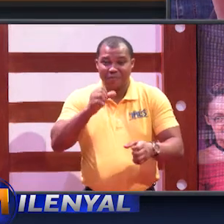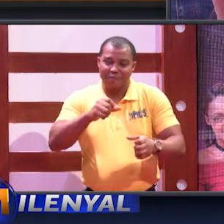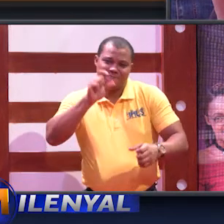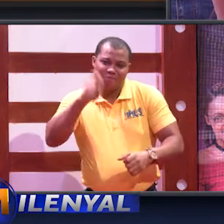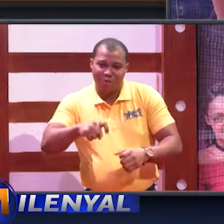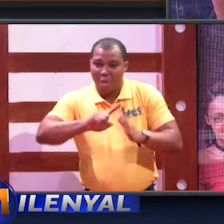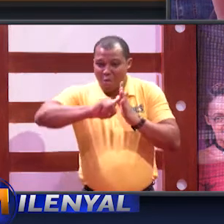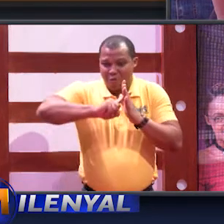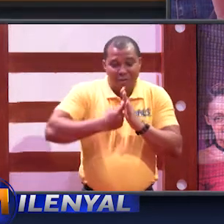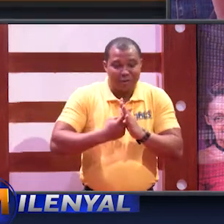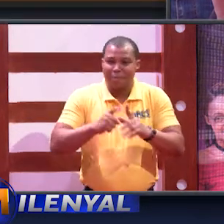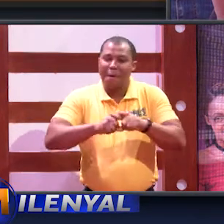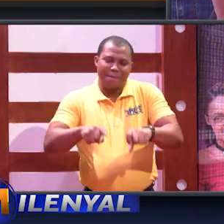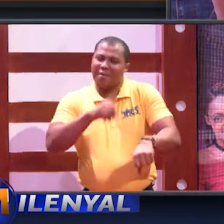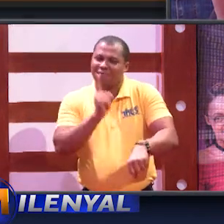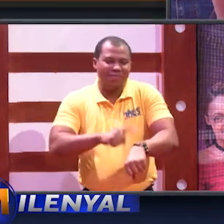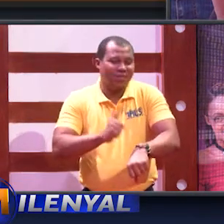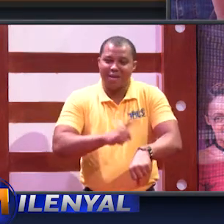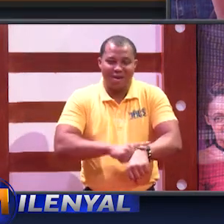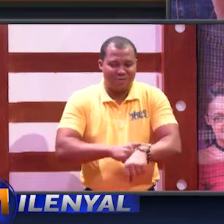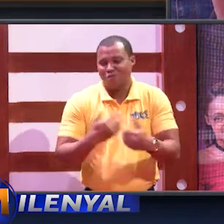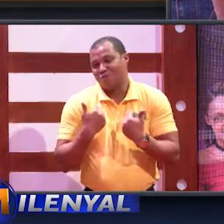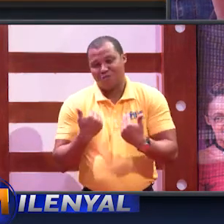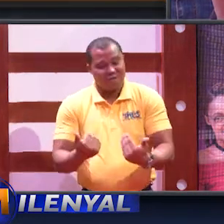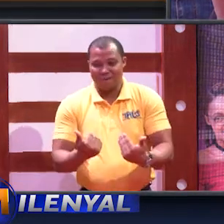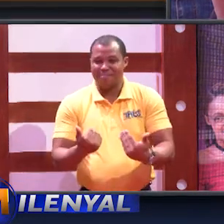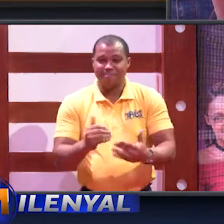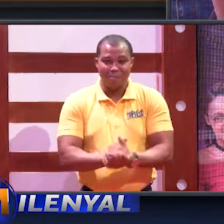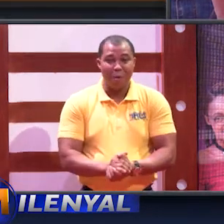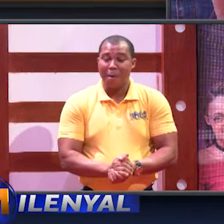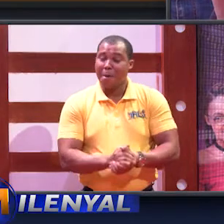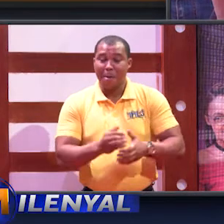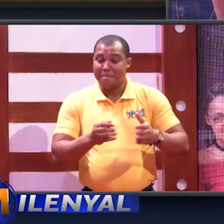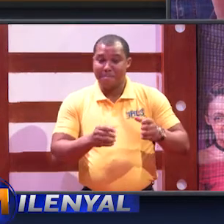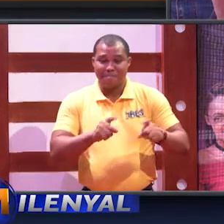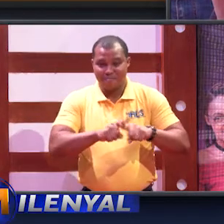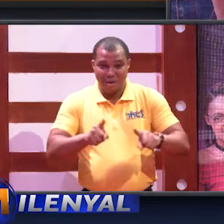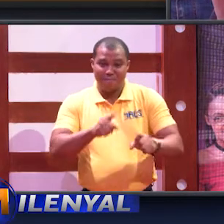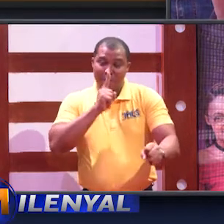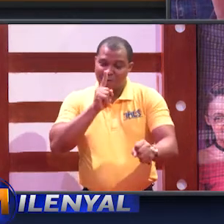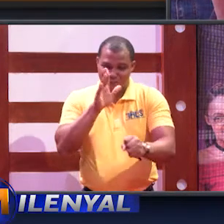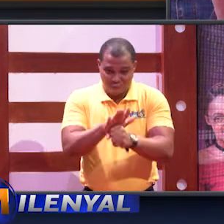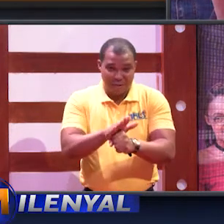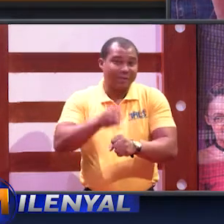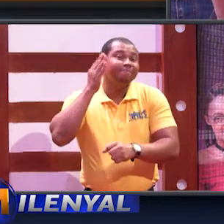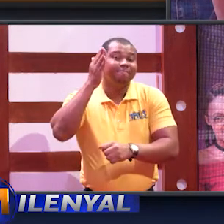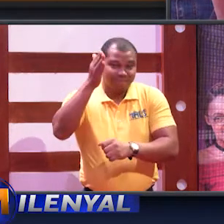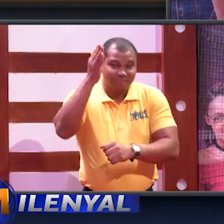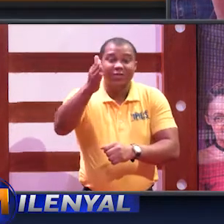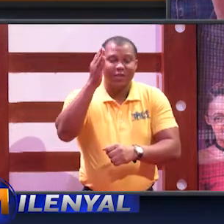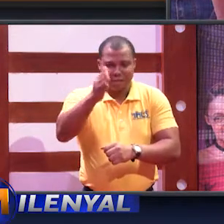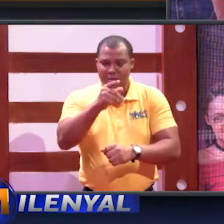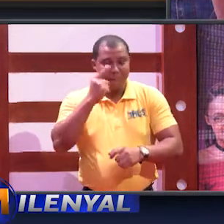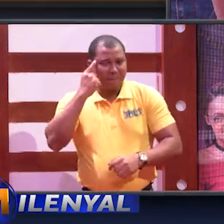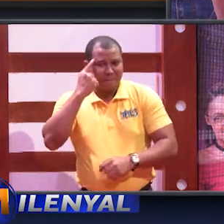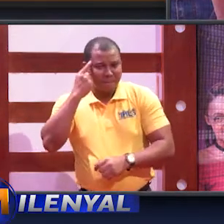commencer mais tant vraiment fait mes défauts pour qu'on y ait plus ou moins même bon garantie m'a fait tout effort parce que me